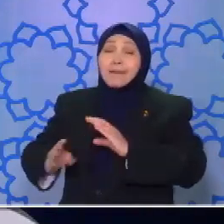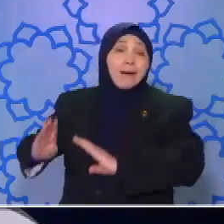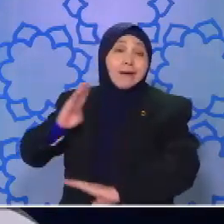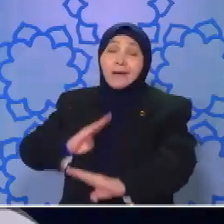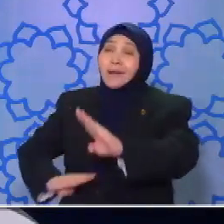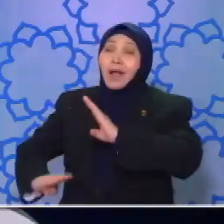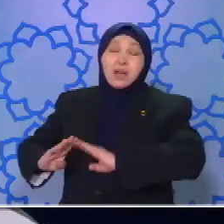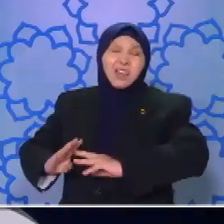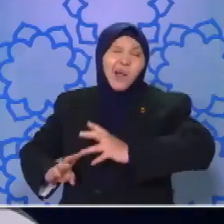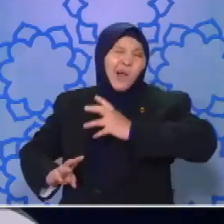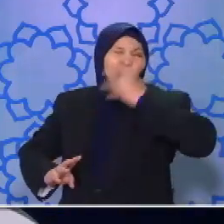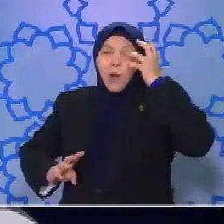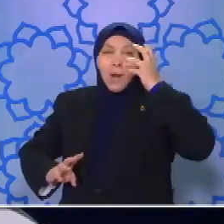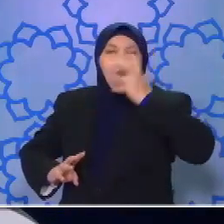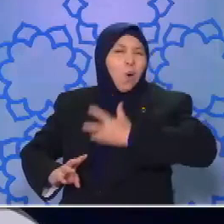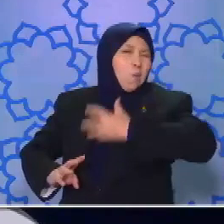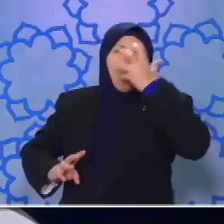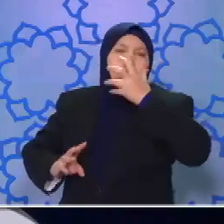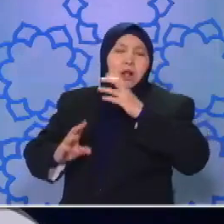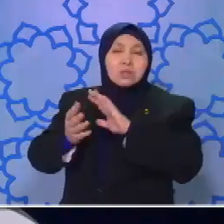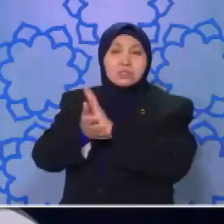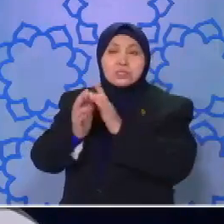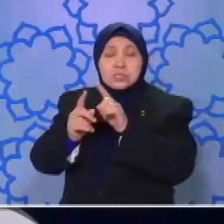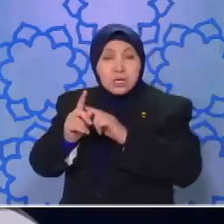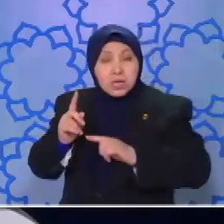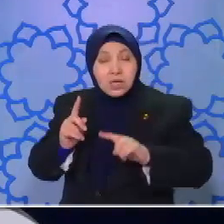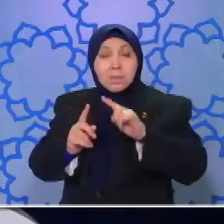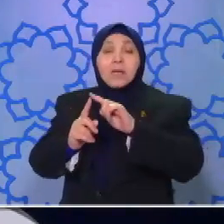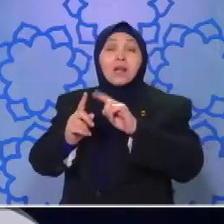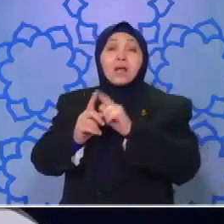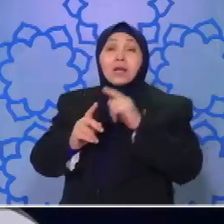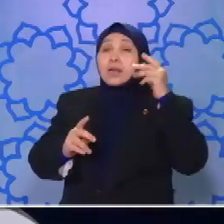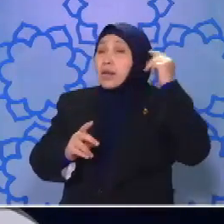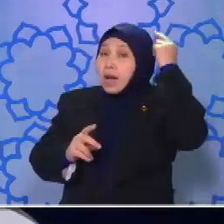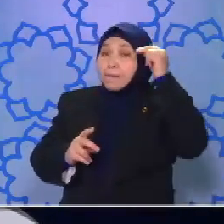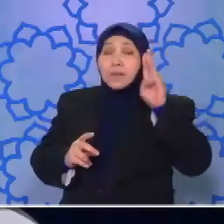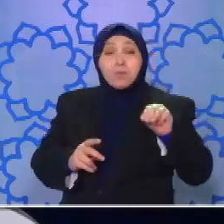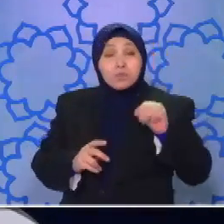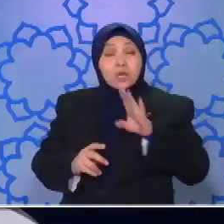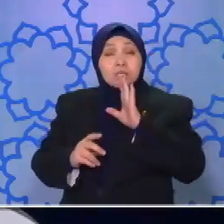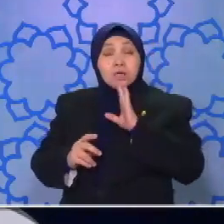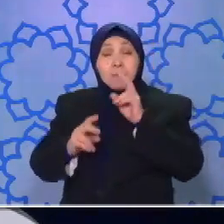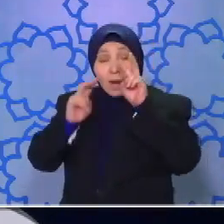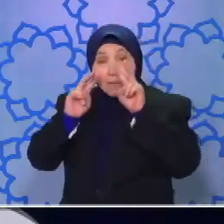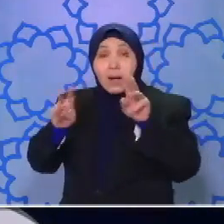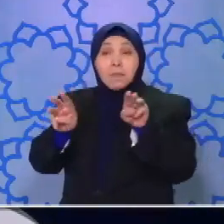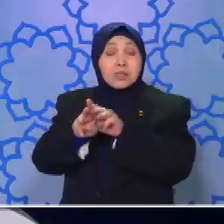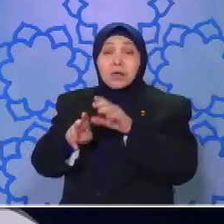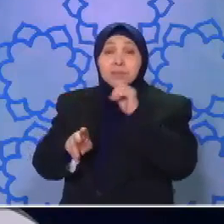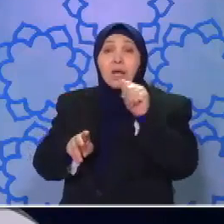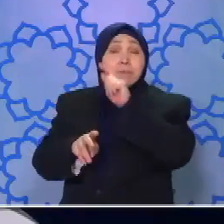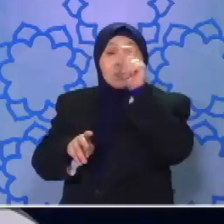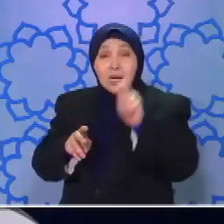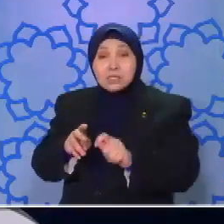memberi makanan. Dan bila Nabi Musa cakap lau syi'ta lattakhadta 'alaihi ajra, nampak macam tidak bertanya